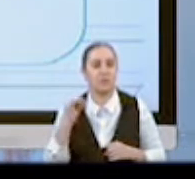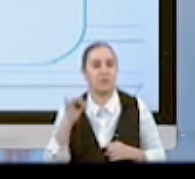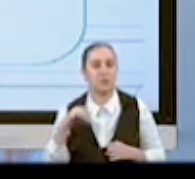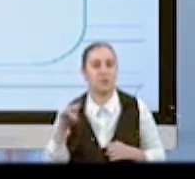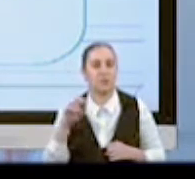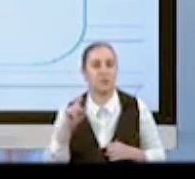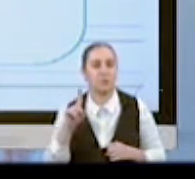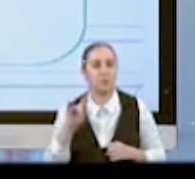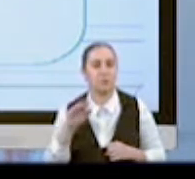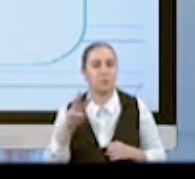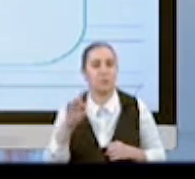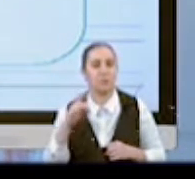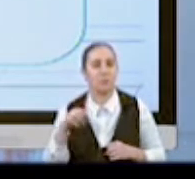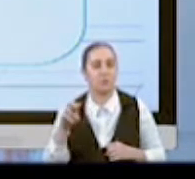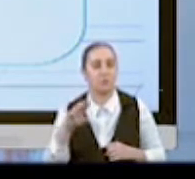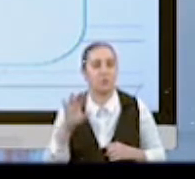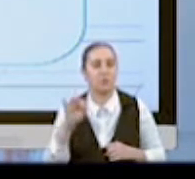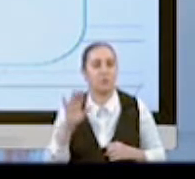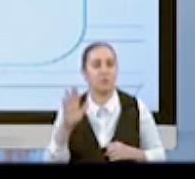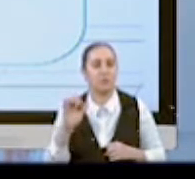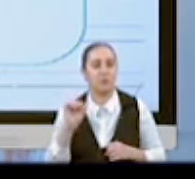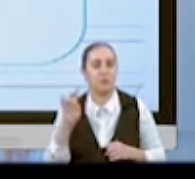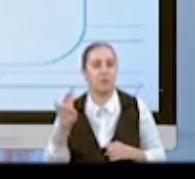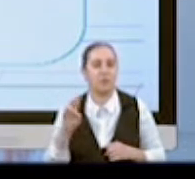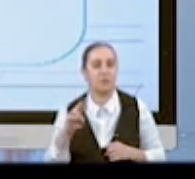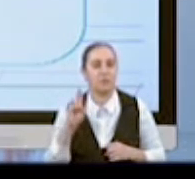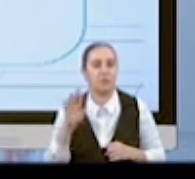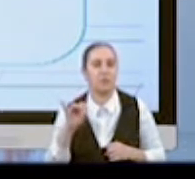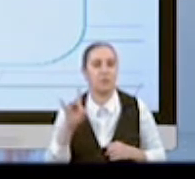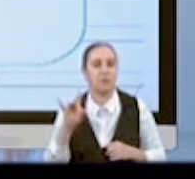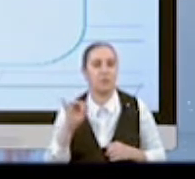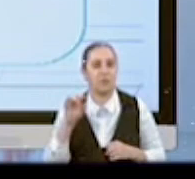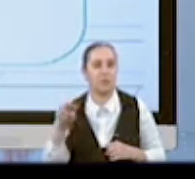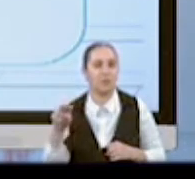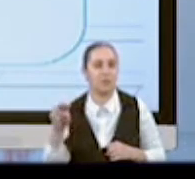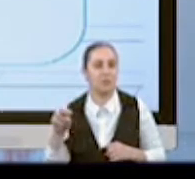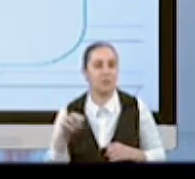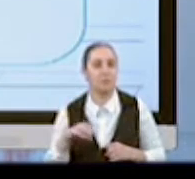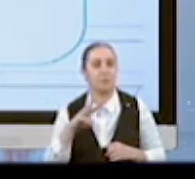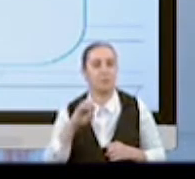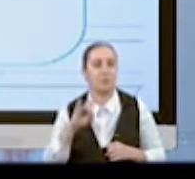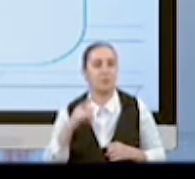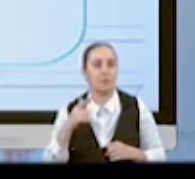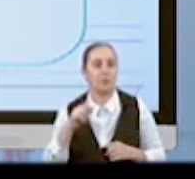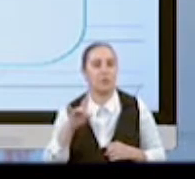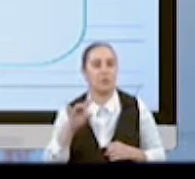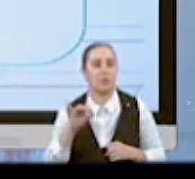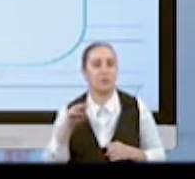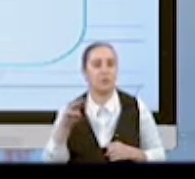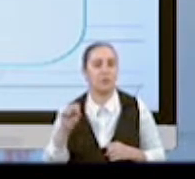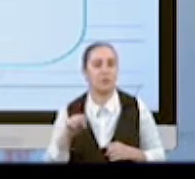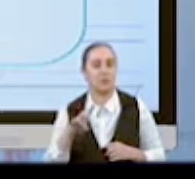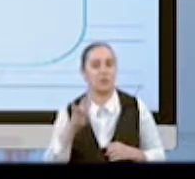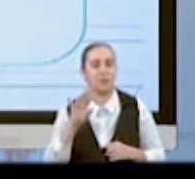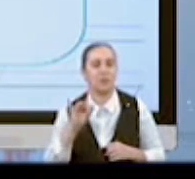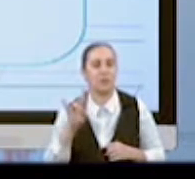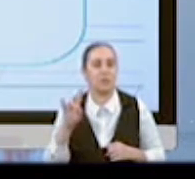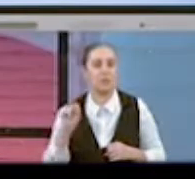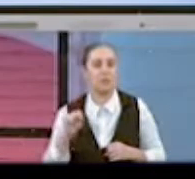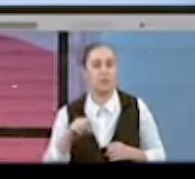Зинаида, Зумрад, Иван, Кирилл,